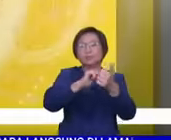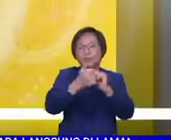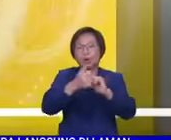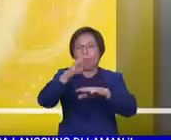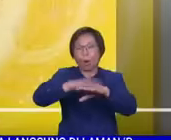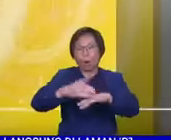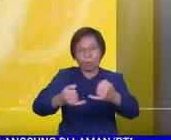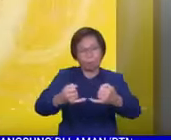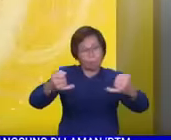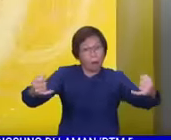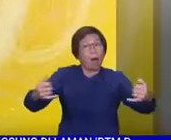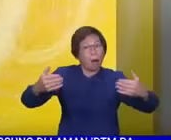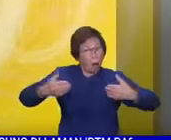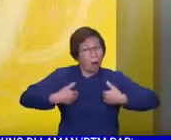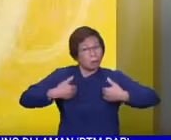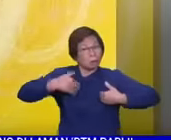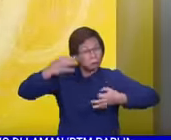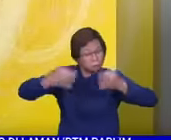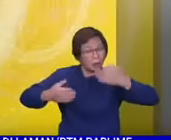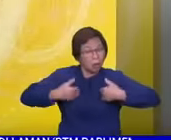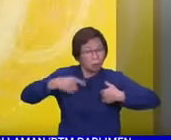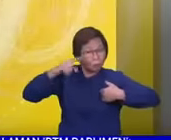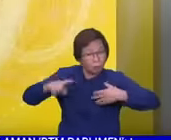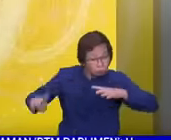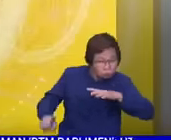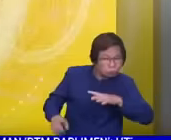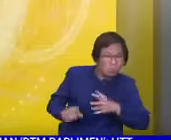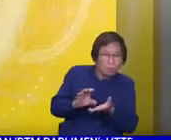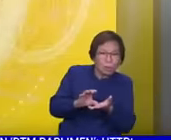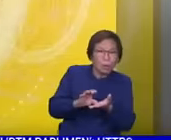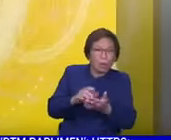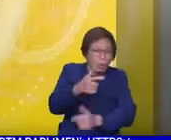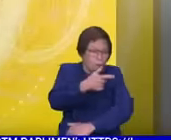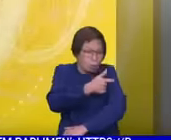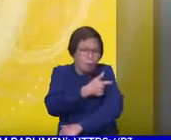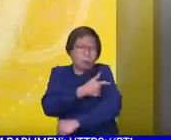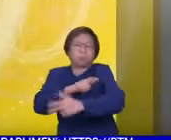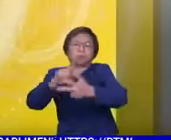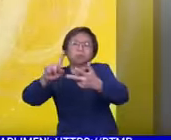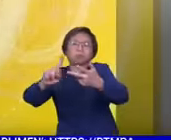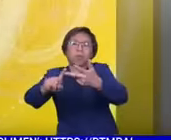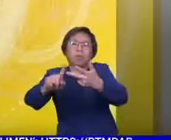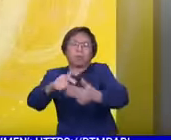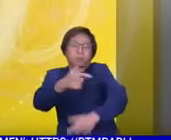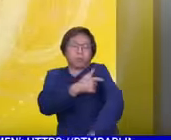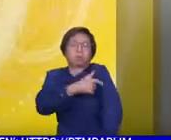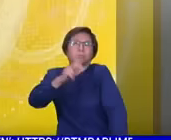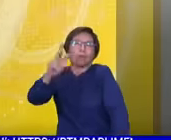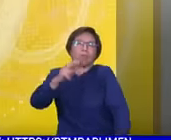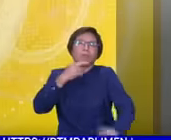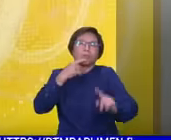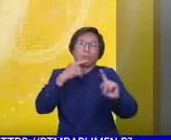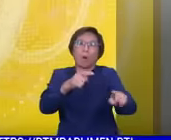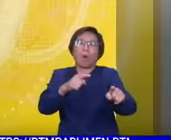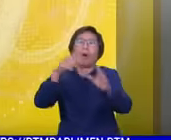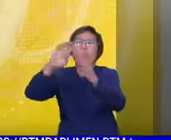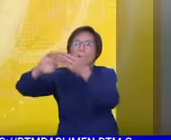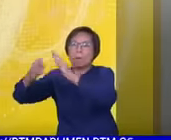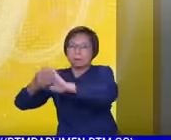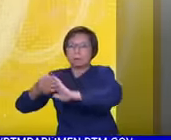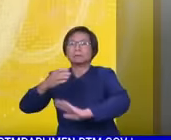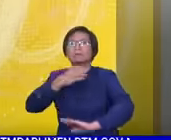tidak menolak sekiranya perlu disuntik dus ketiga itu antara respon diterima daripada masyarakat